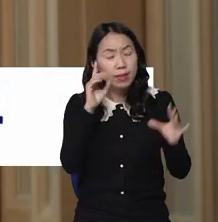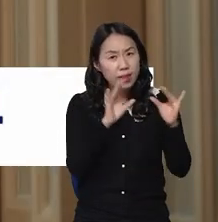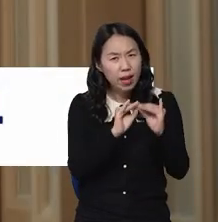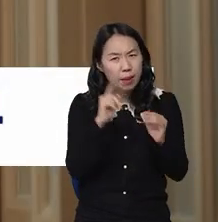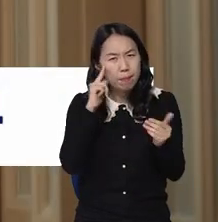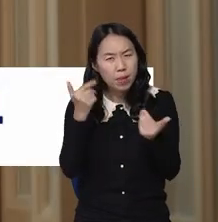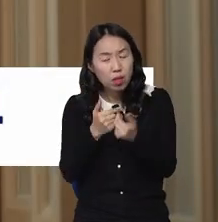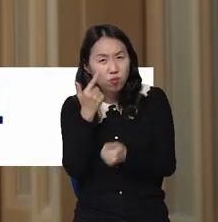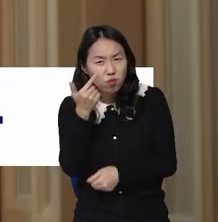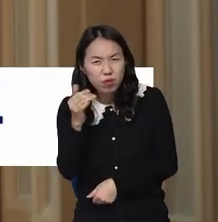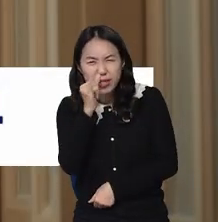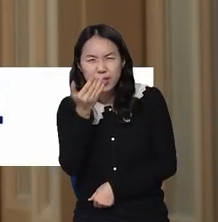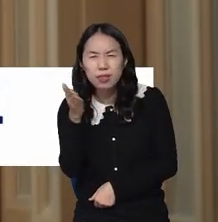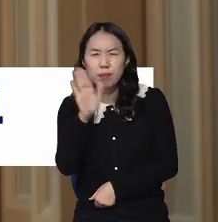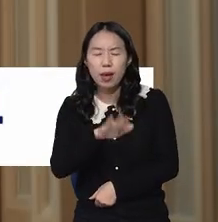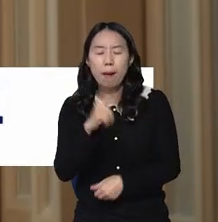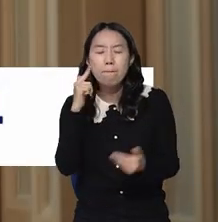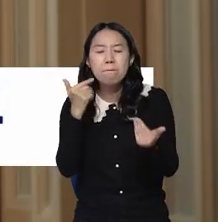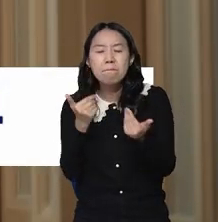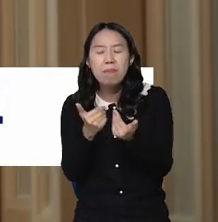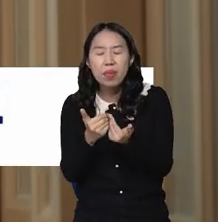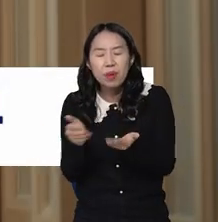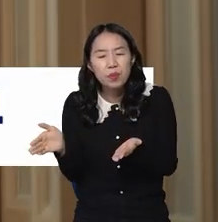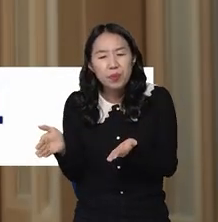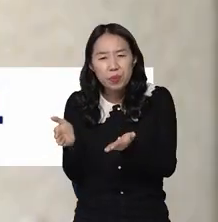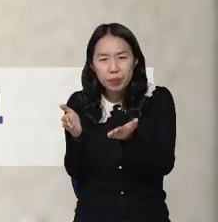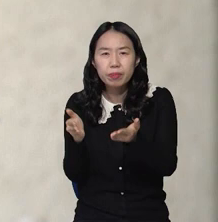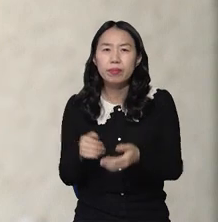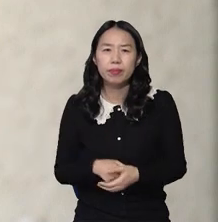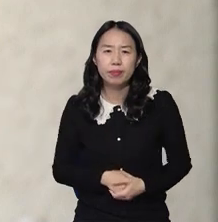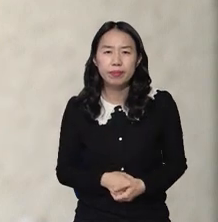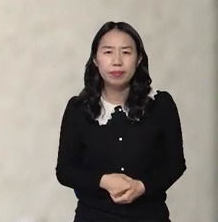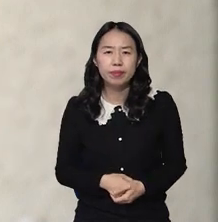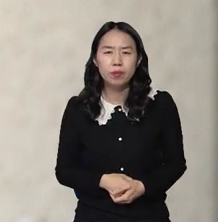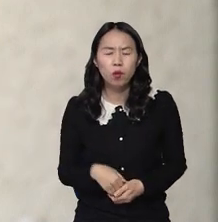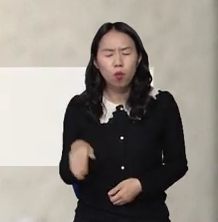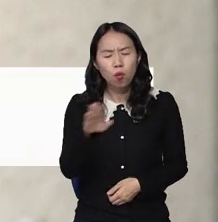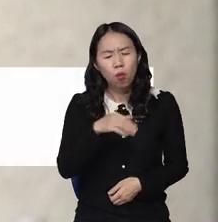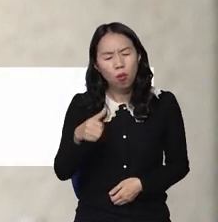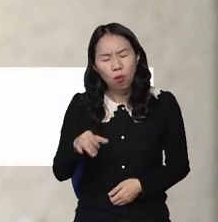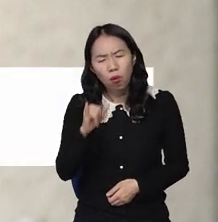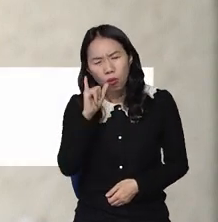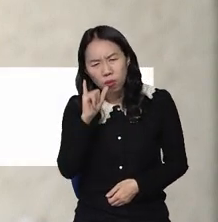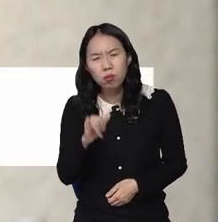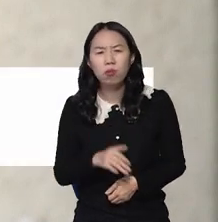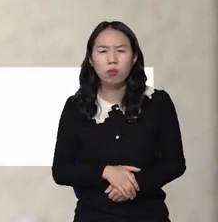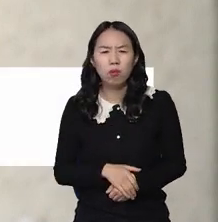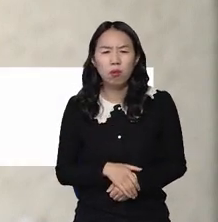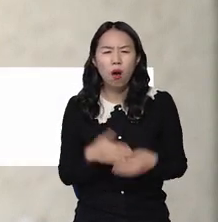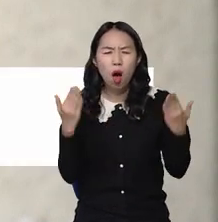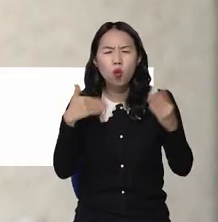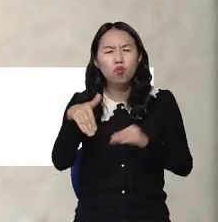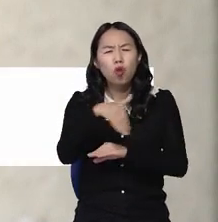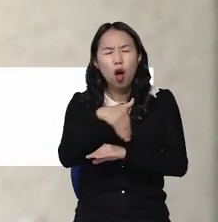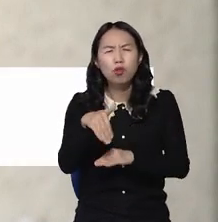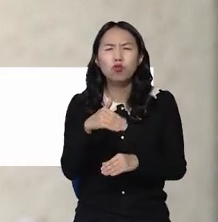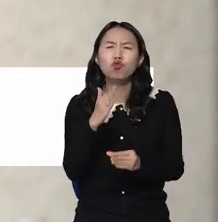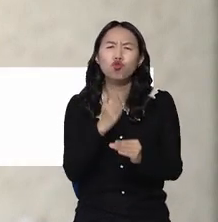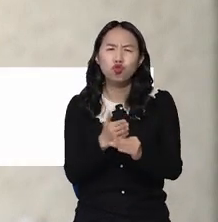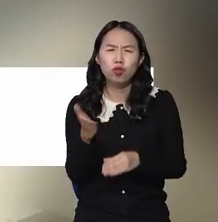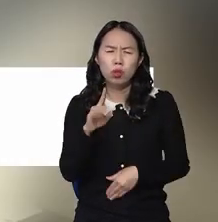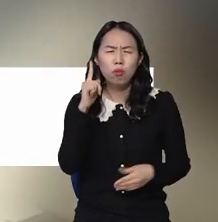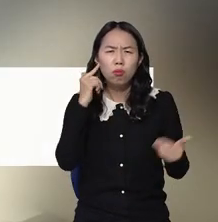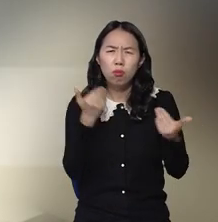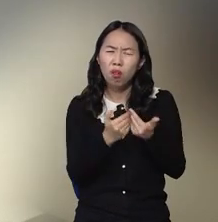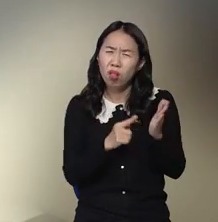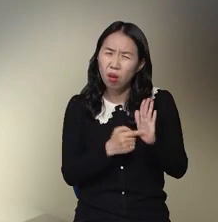있다지만 노골적으로 반대 입장에 서줄 것을 요구하고 있는 겁니다. 아, 우리 자식들이 있는데 담보를 두고 어떻게 그 찬성 표시를